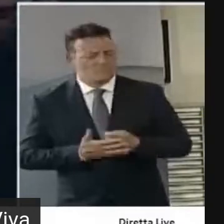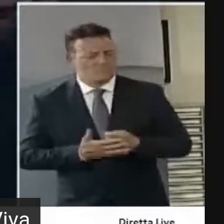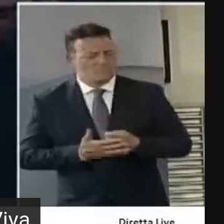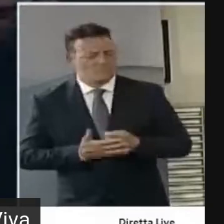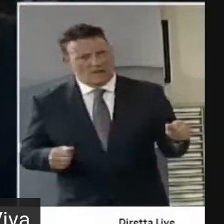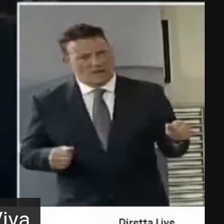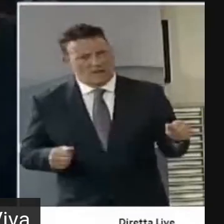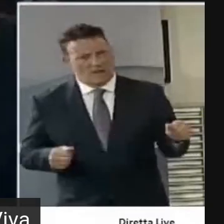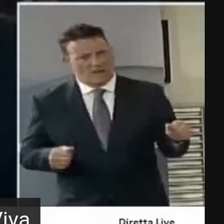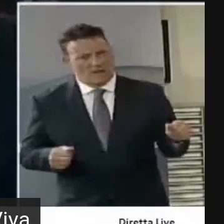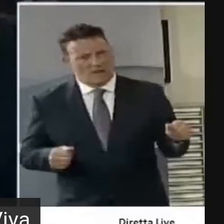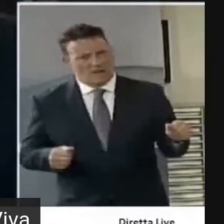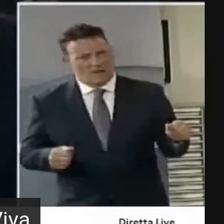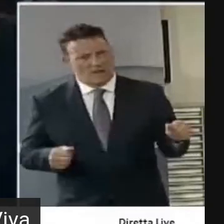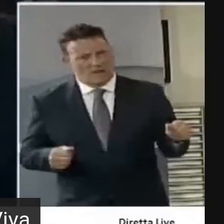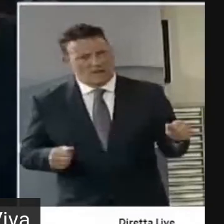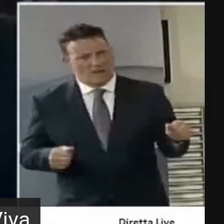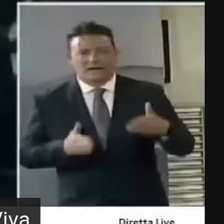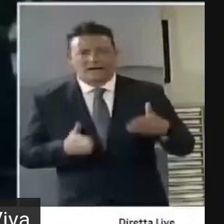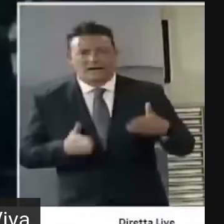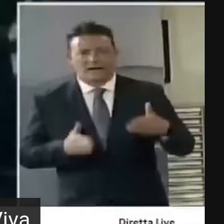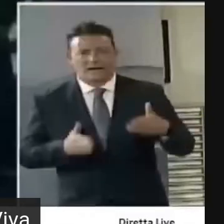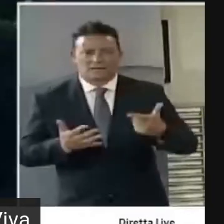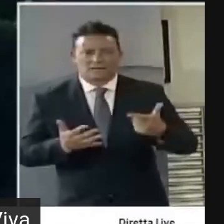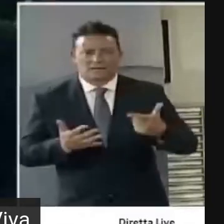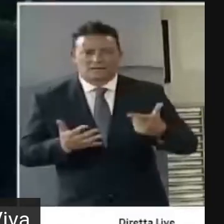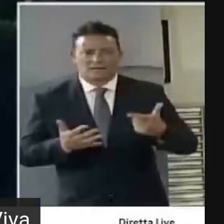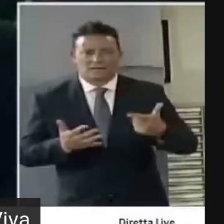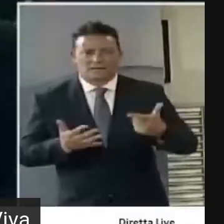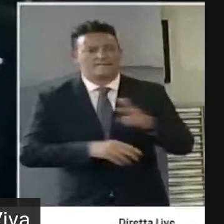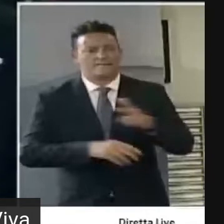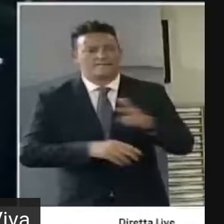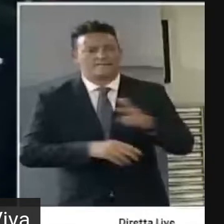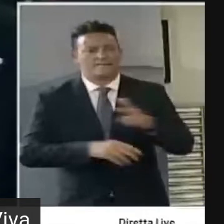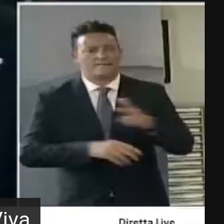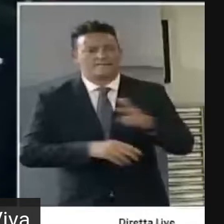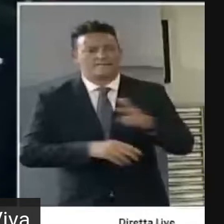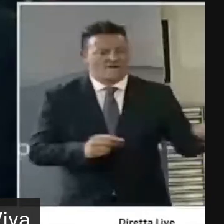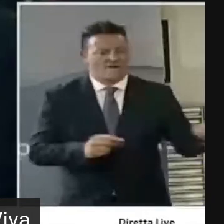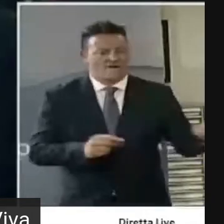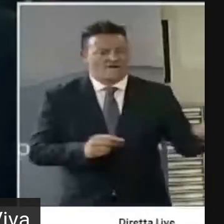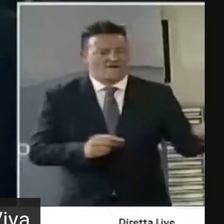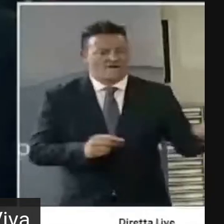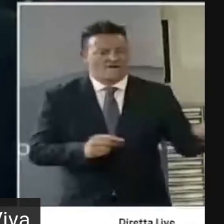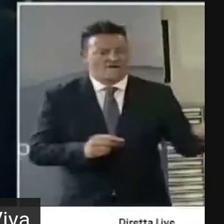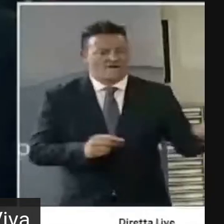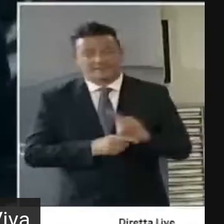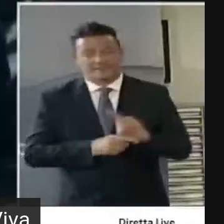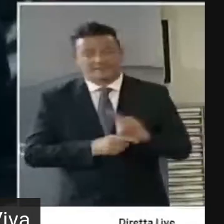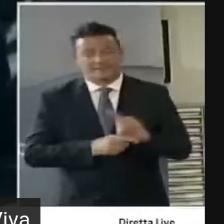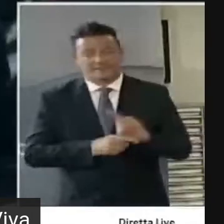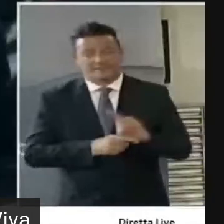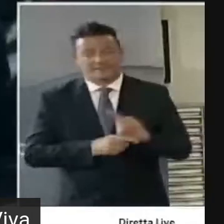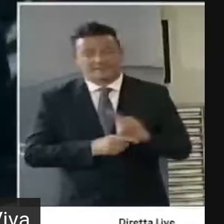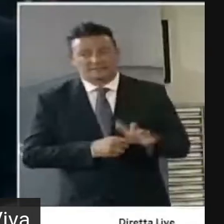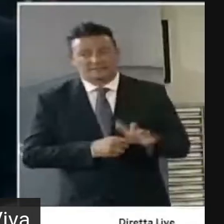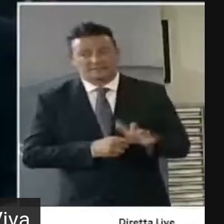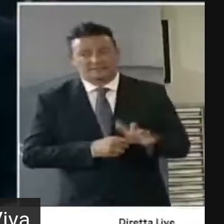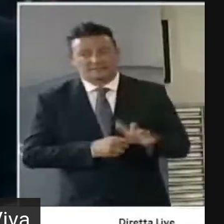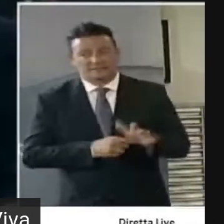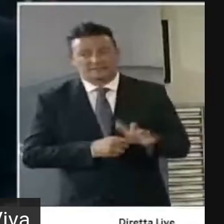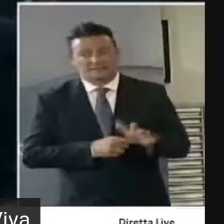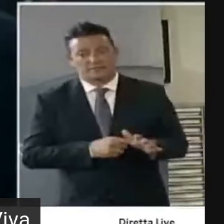che è la statale 7 Appia Matera Ferrandina, che dovrà essere interessata da